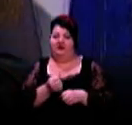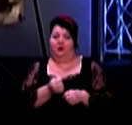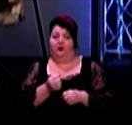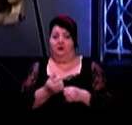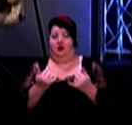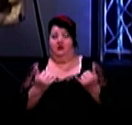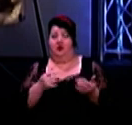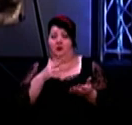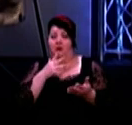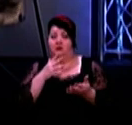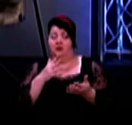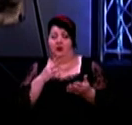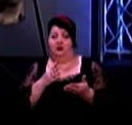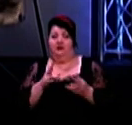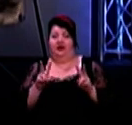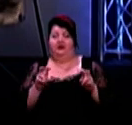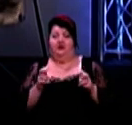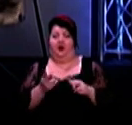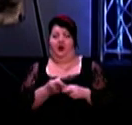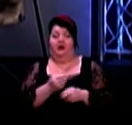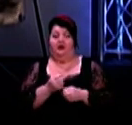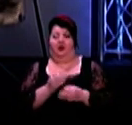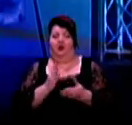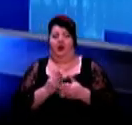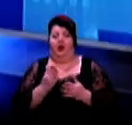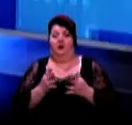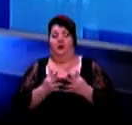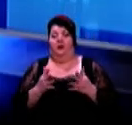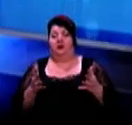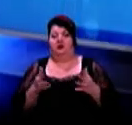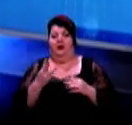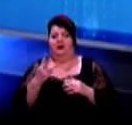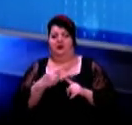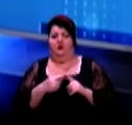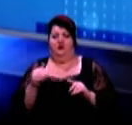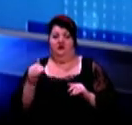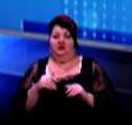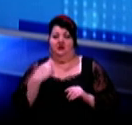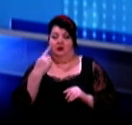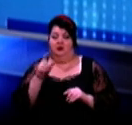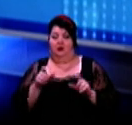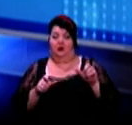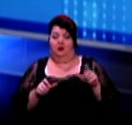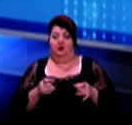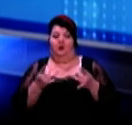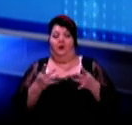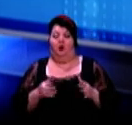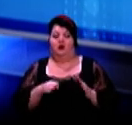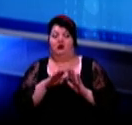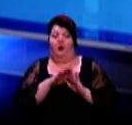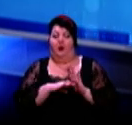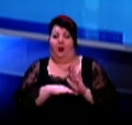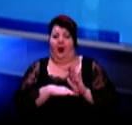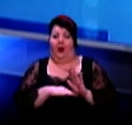даний час статус безробітного мають близько 3,5 тисяч осіб. Реєстрація, згідно спрощеного порядку, близько